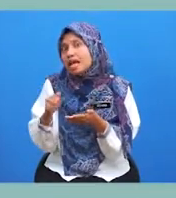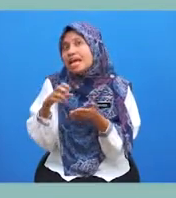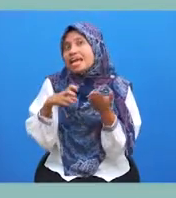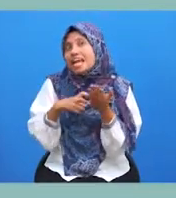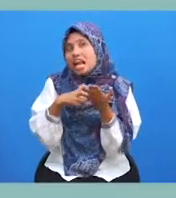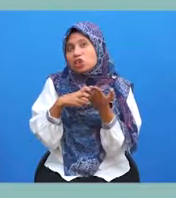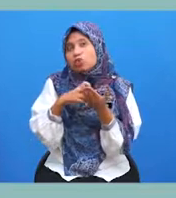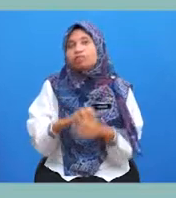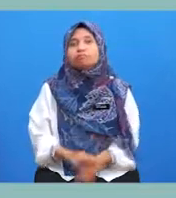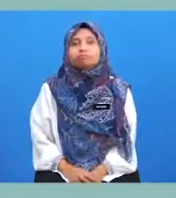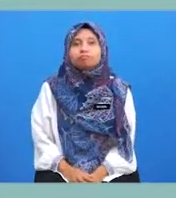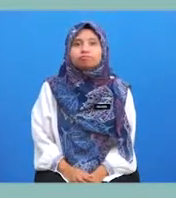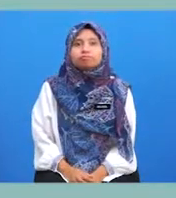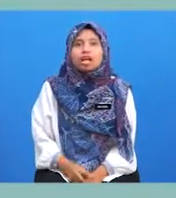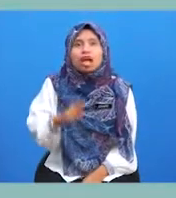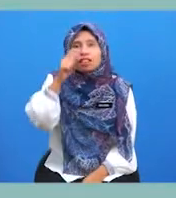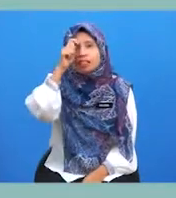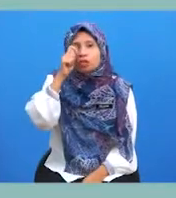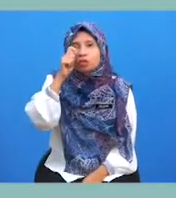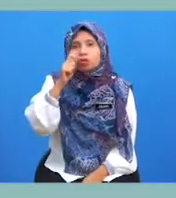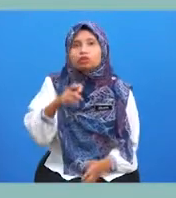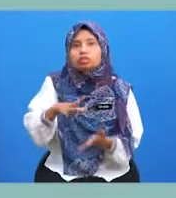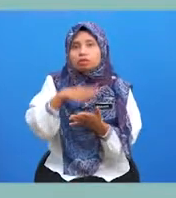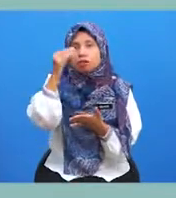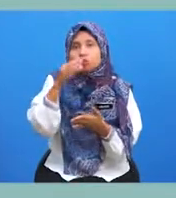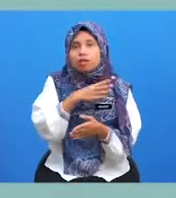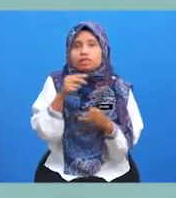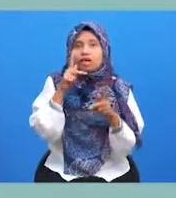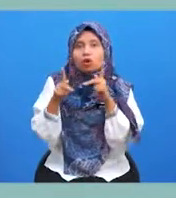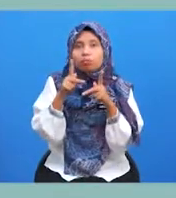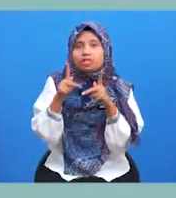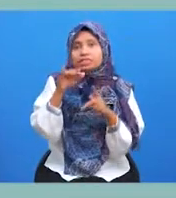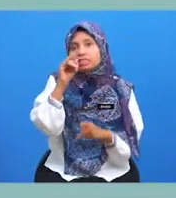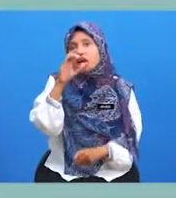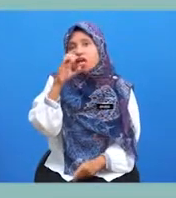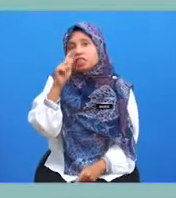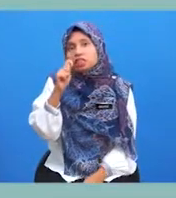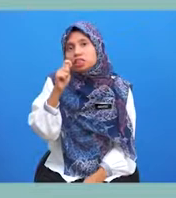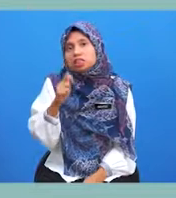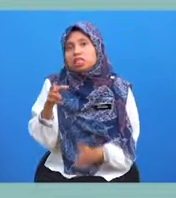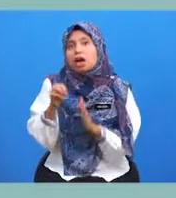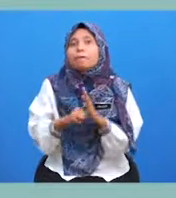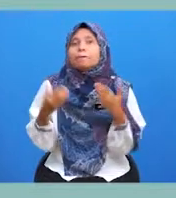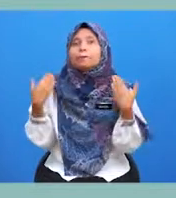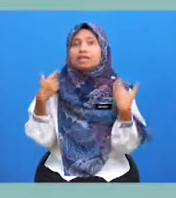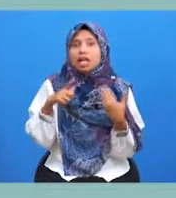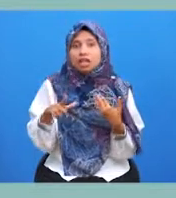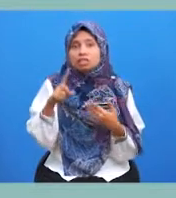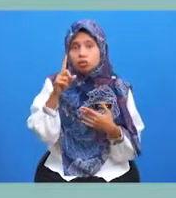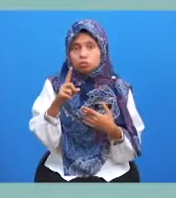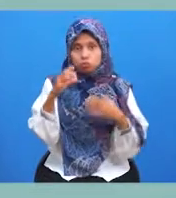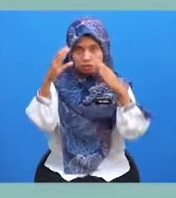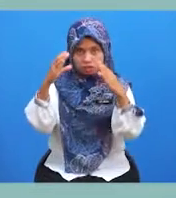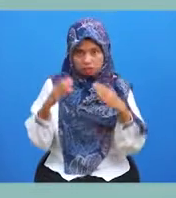elektronik. Teknologi maklumat dan komunikasi ICT merupakan